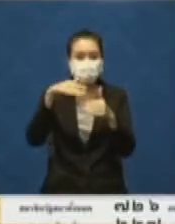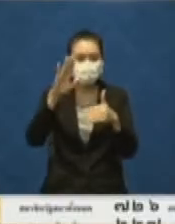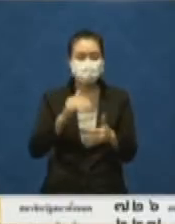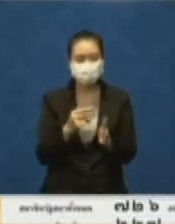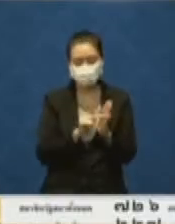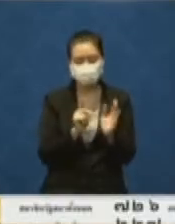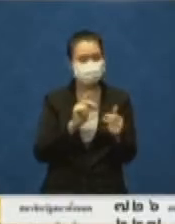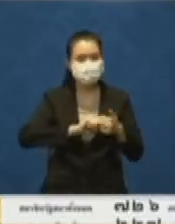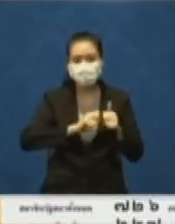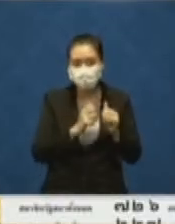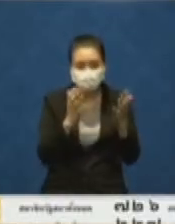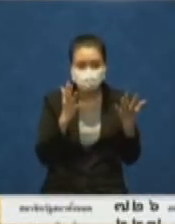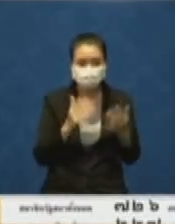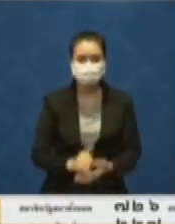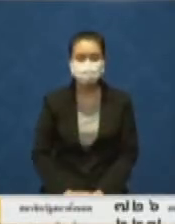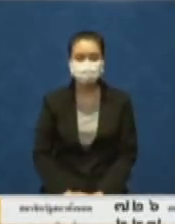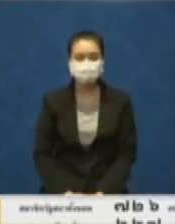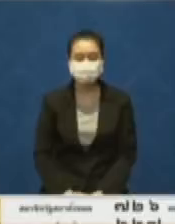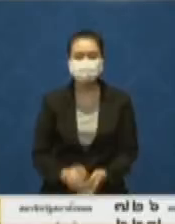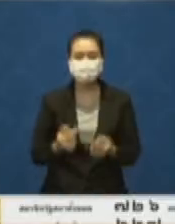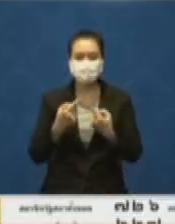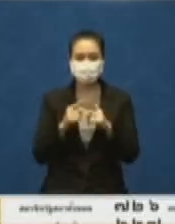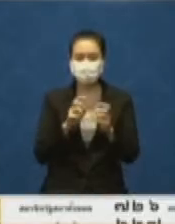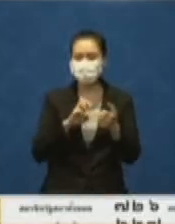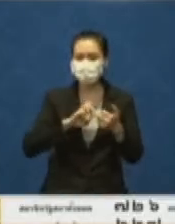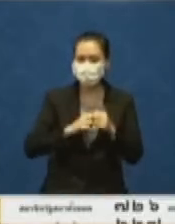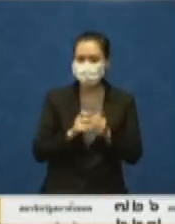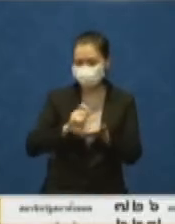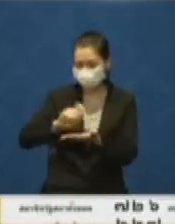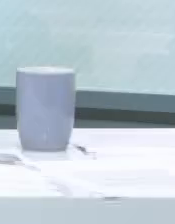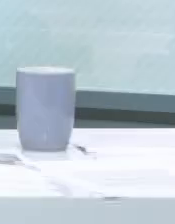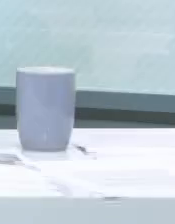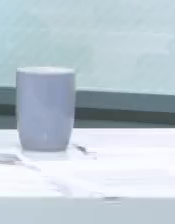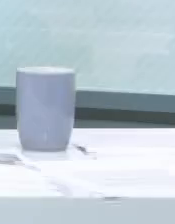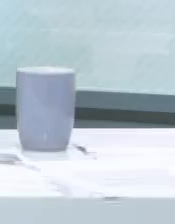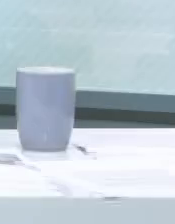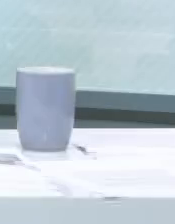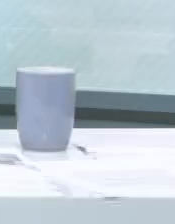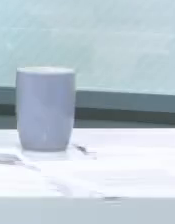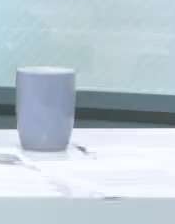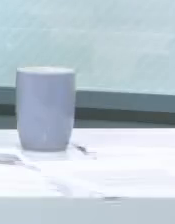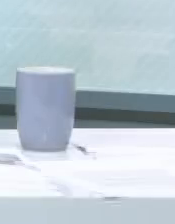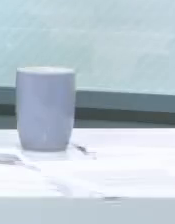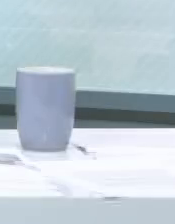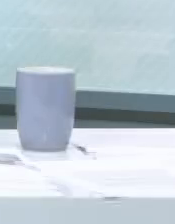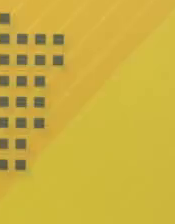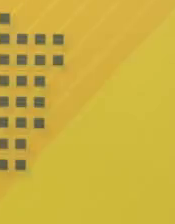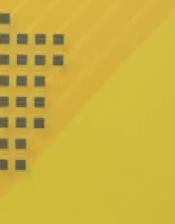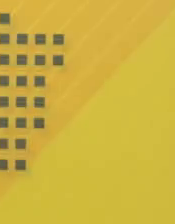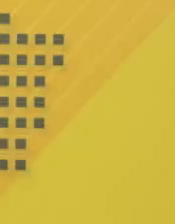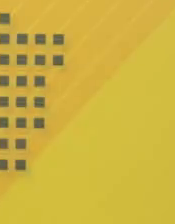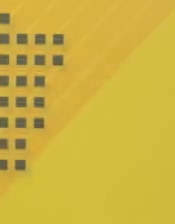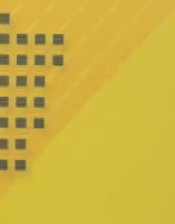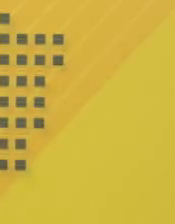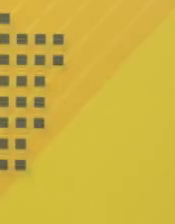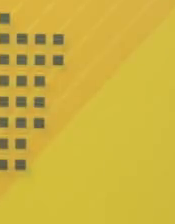าคือเขาคิดว่า ตอนนั้มมีสองเรื่องจับกะสืบสวนสอบสวน แยกกันให้คนจบบอก